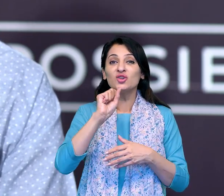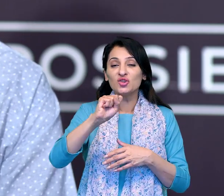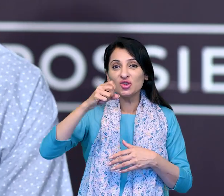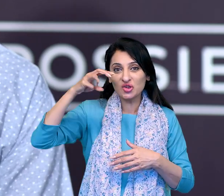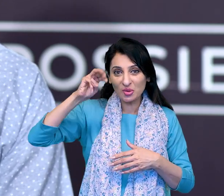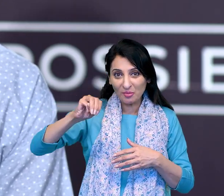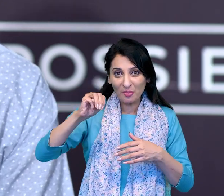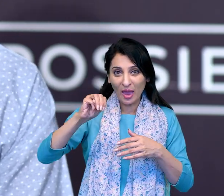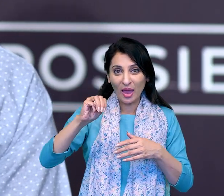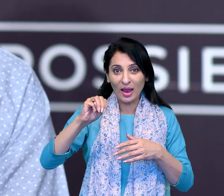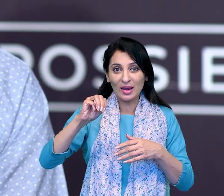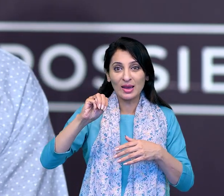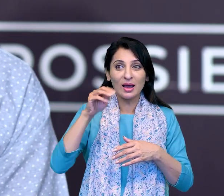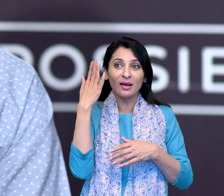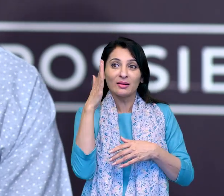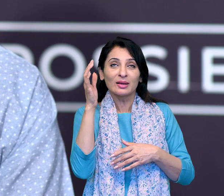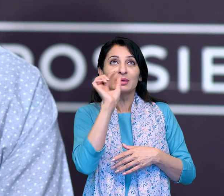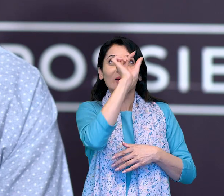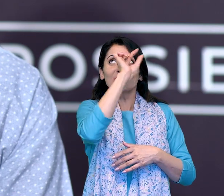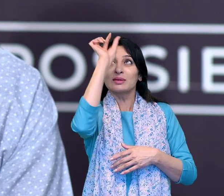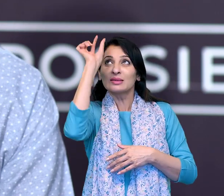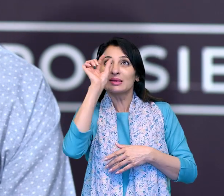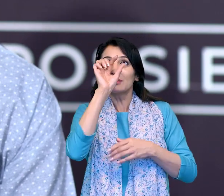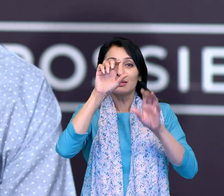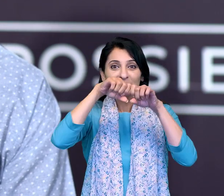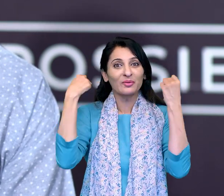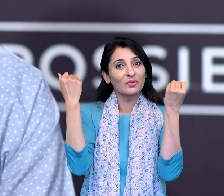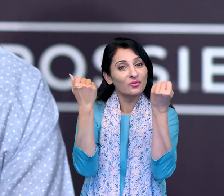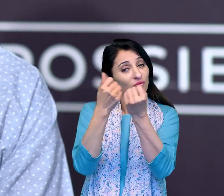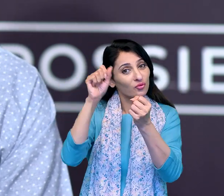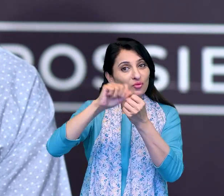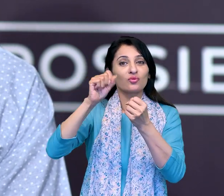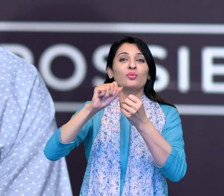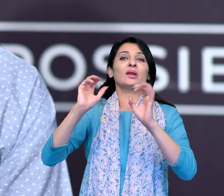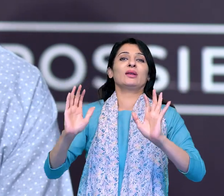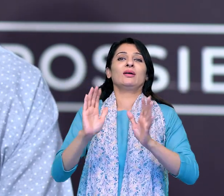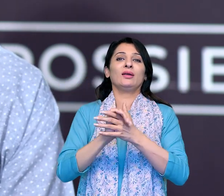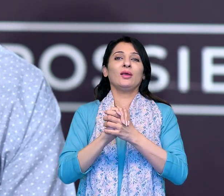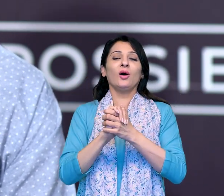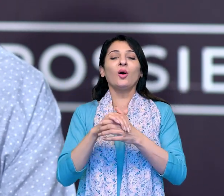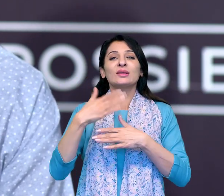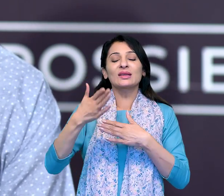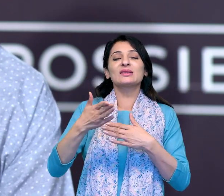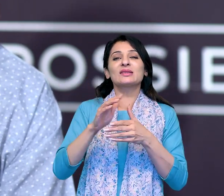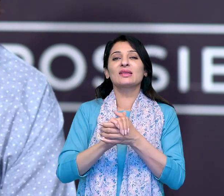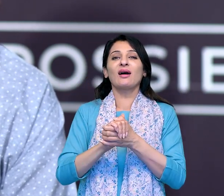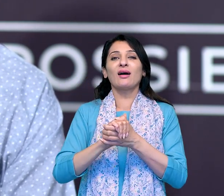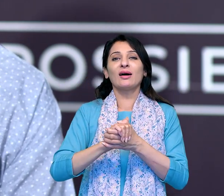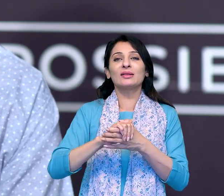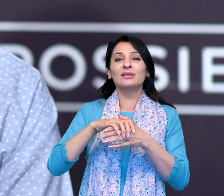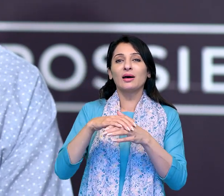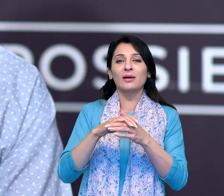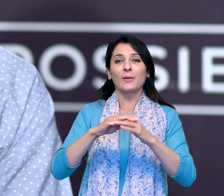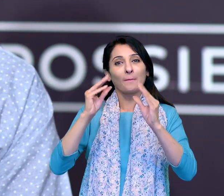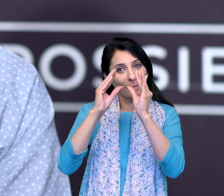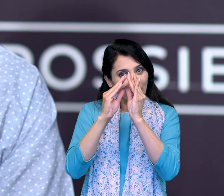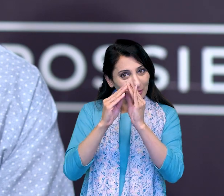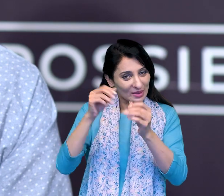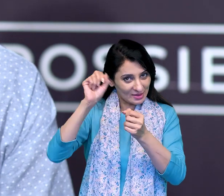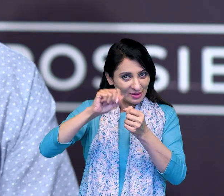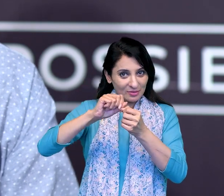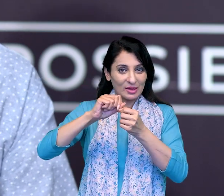1632 सारी साहब ने डिजाइन दिया दीवाने खास बना मस्जिद वज़ीर खान बनी शाही इमाम बना दो